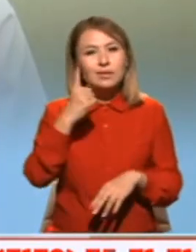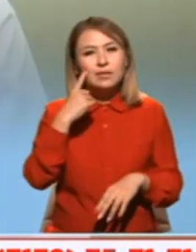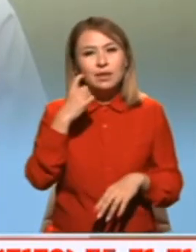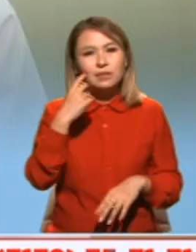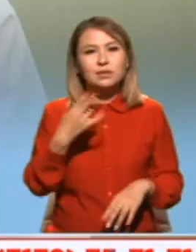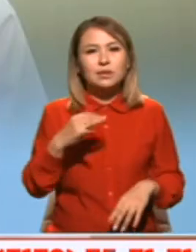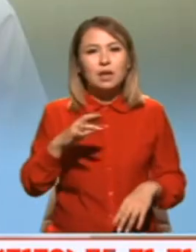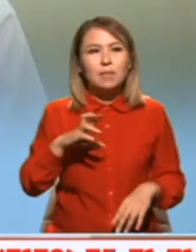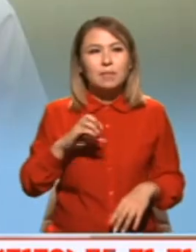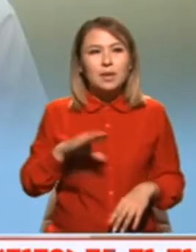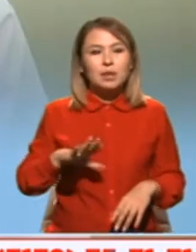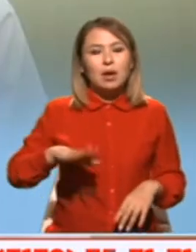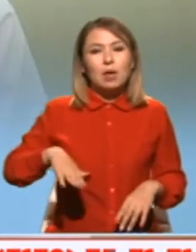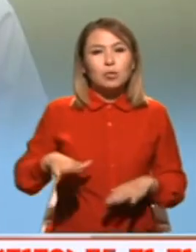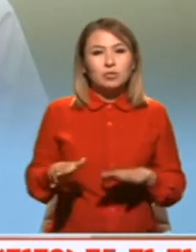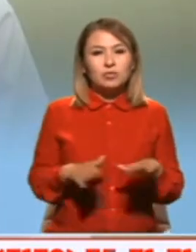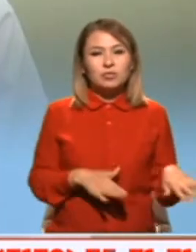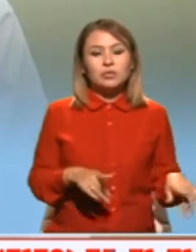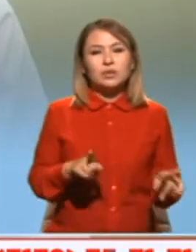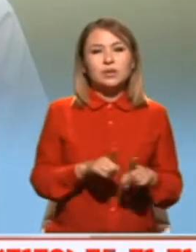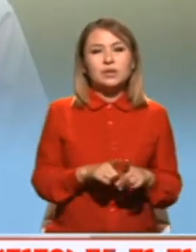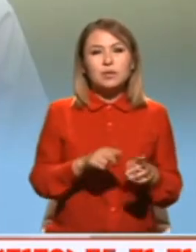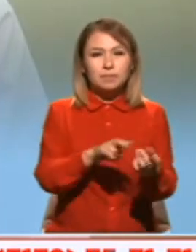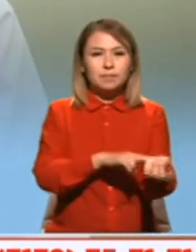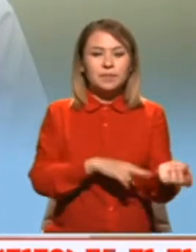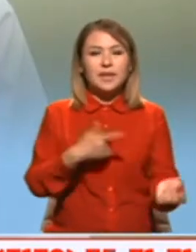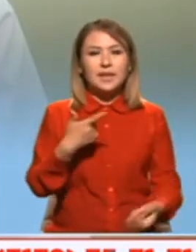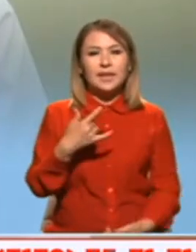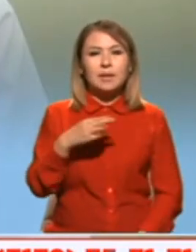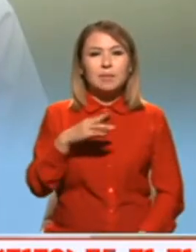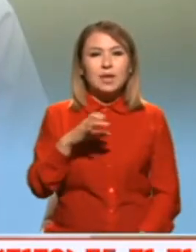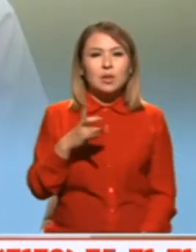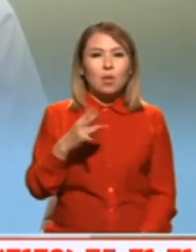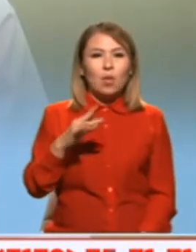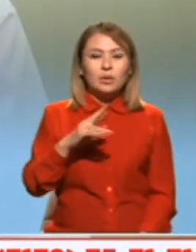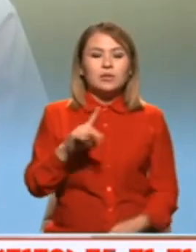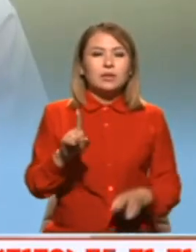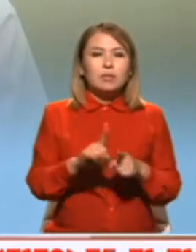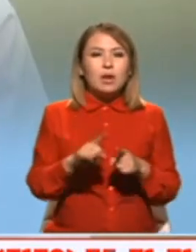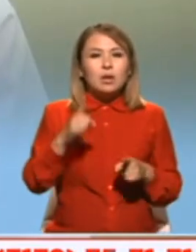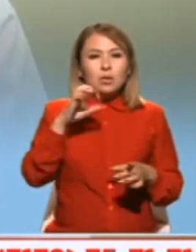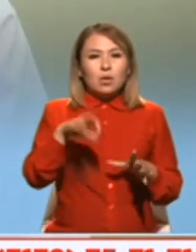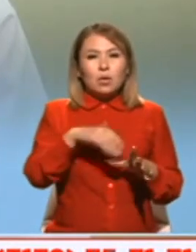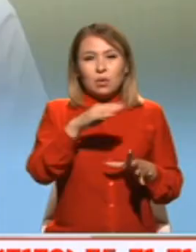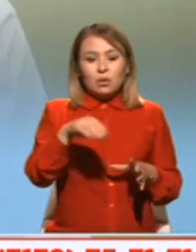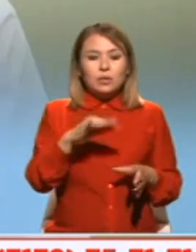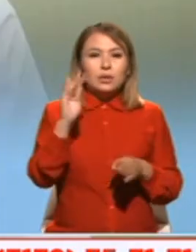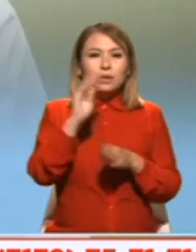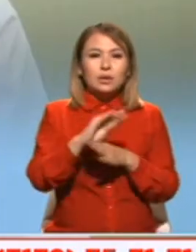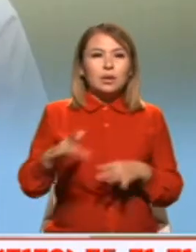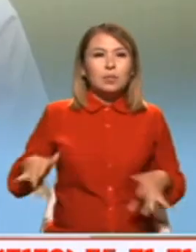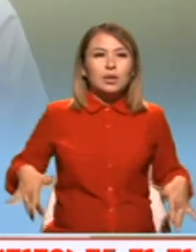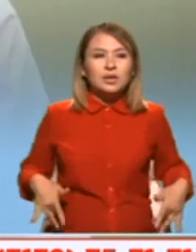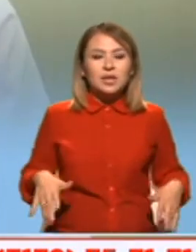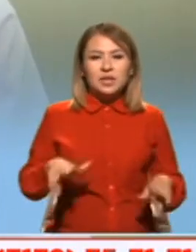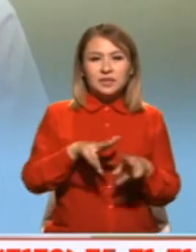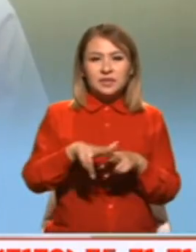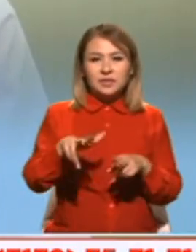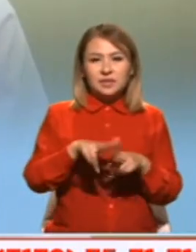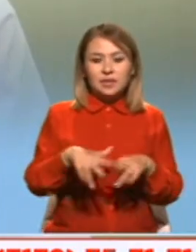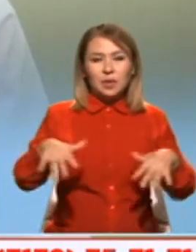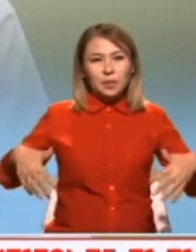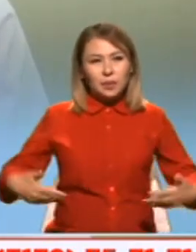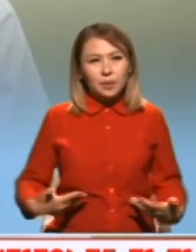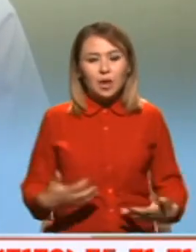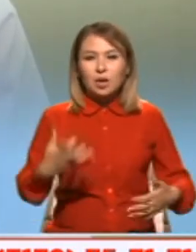болса, одан кейінгі орында күретамыр гипертониясы. Ақуыз бен тұзды көп пайдалану бүйрекке зиян. Суық тигізу,